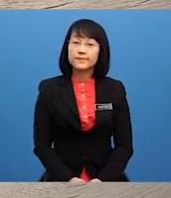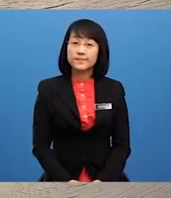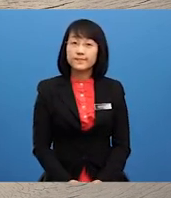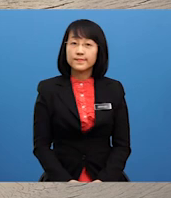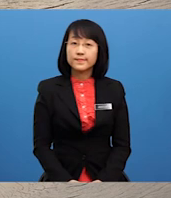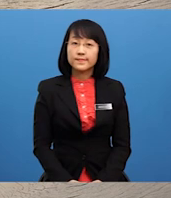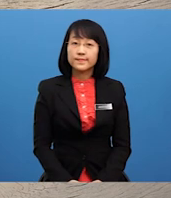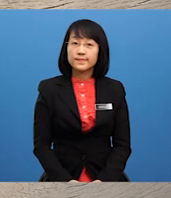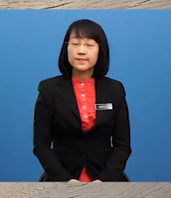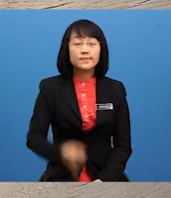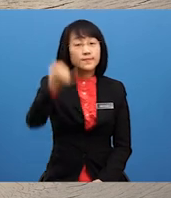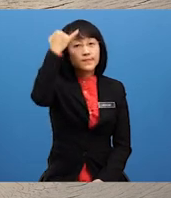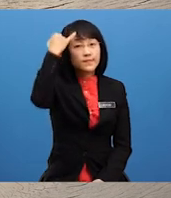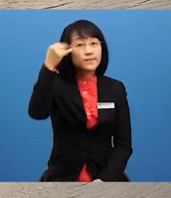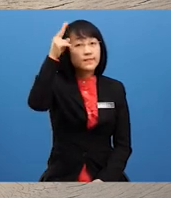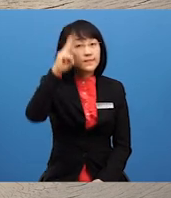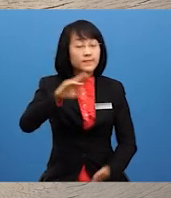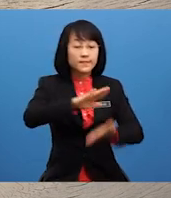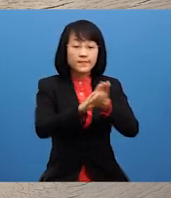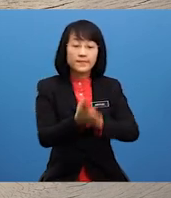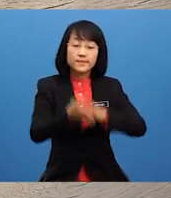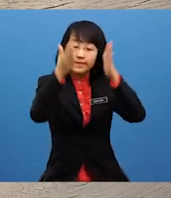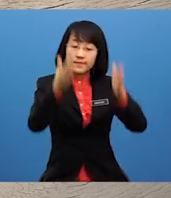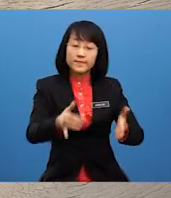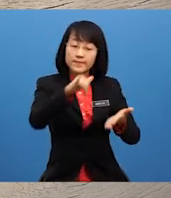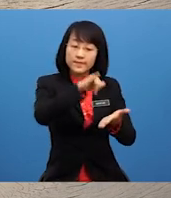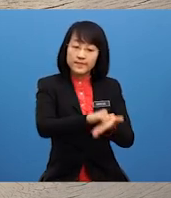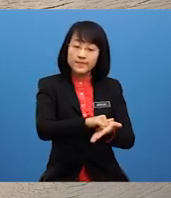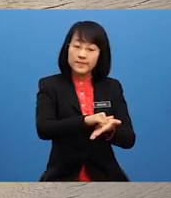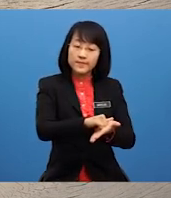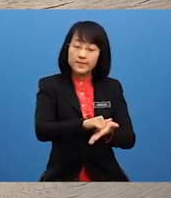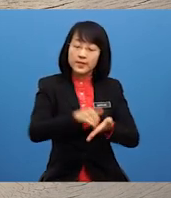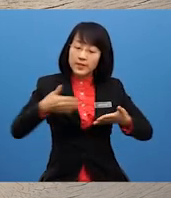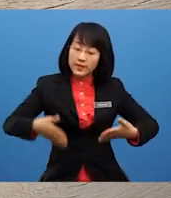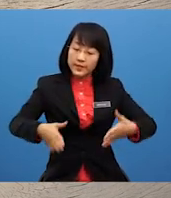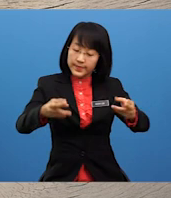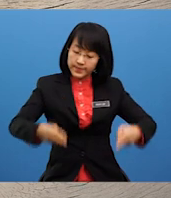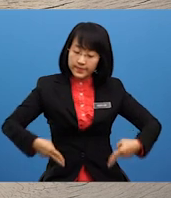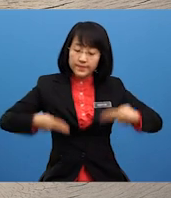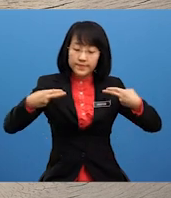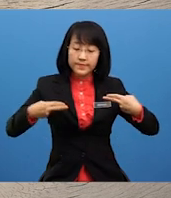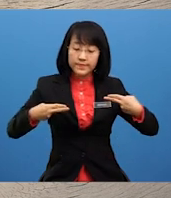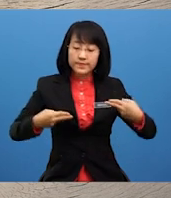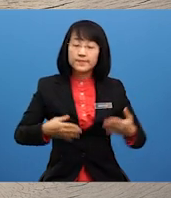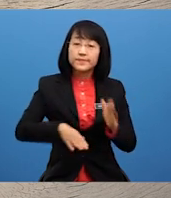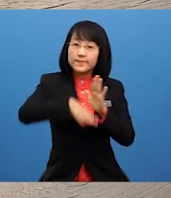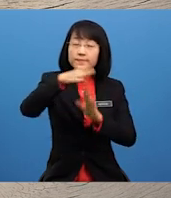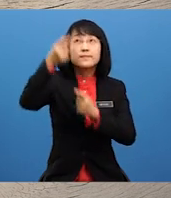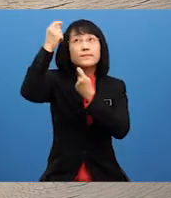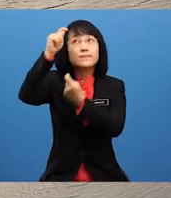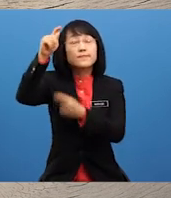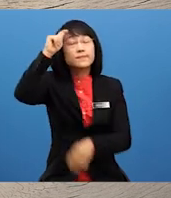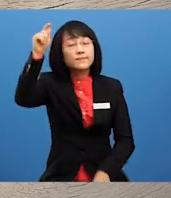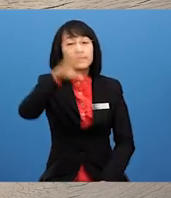agama menjadikan seseorang itu dapat menjalani kehidupan dengan lebih bertakwa dan dapat